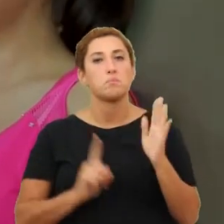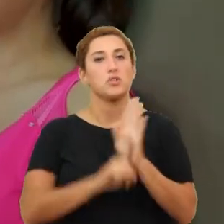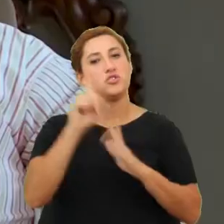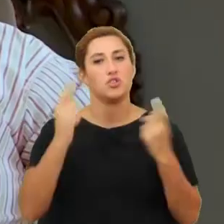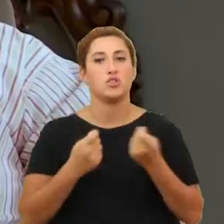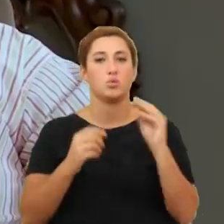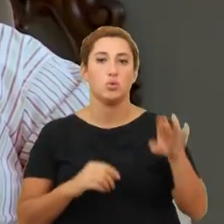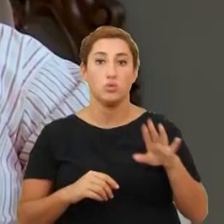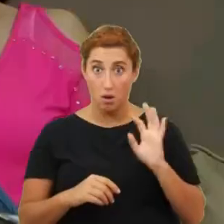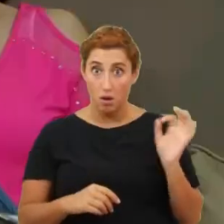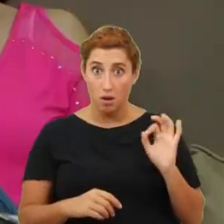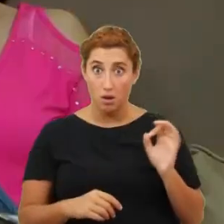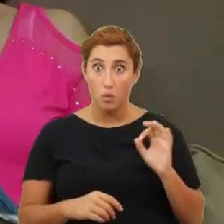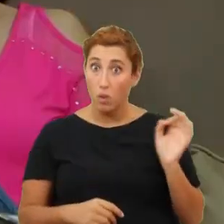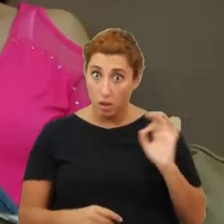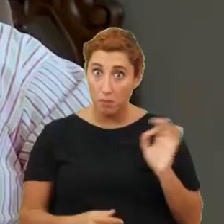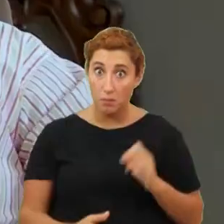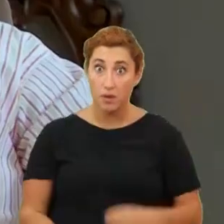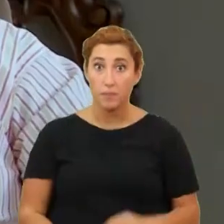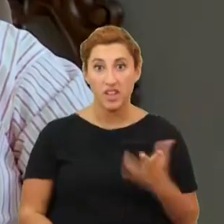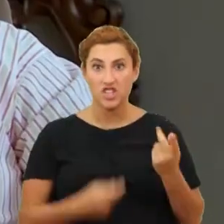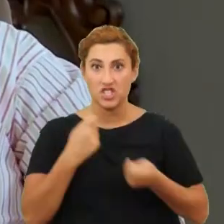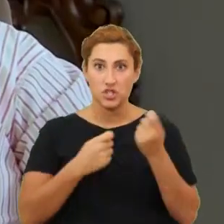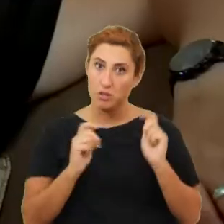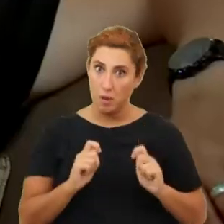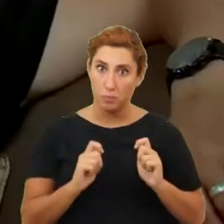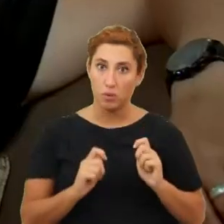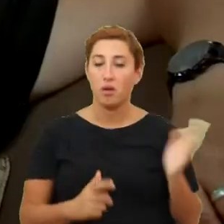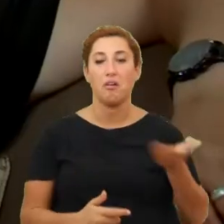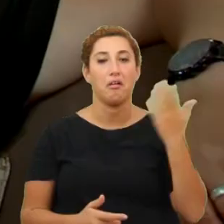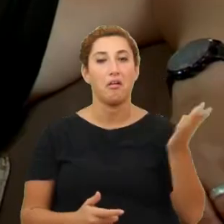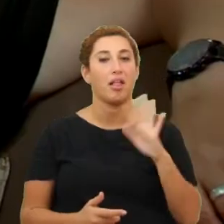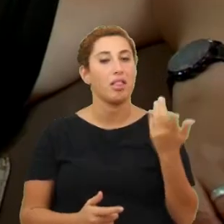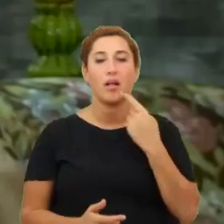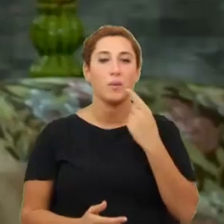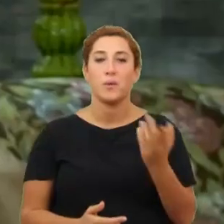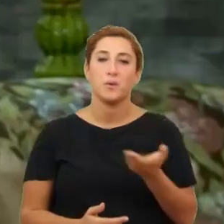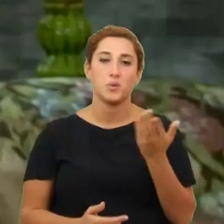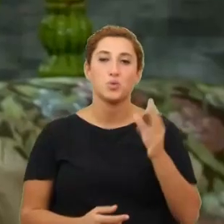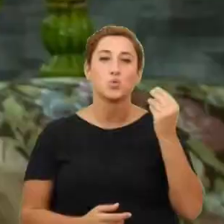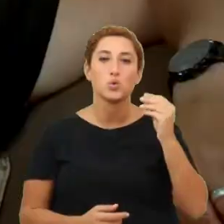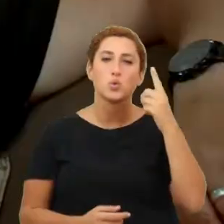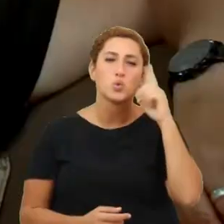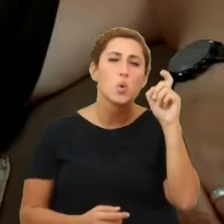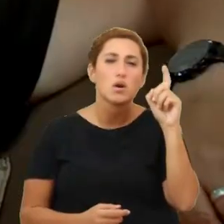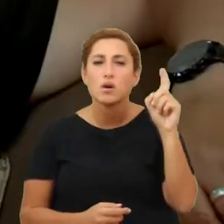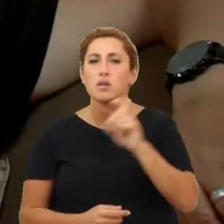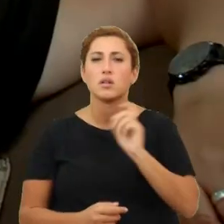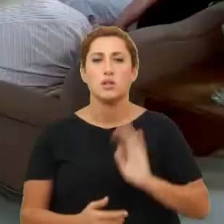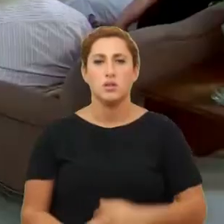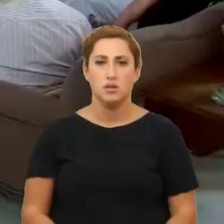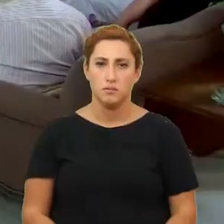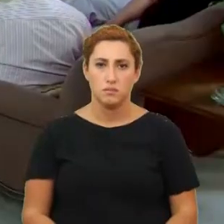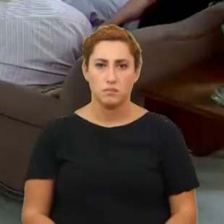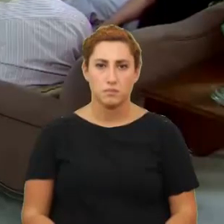çocuk. Aa, öyle mi? Yani işi kıvırdı. Ne demesin? Uşak zehir gibi zehir.